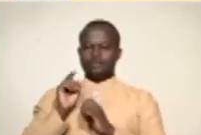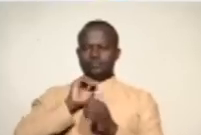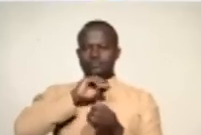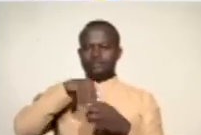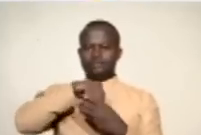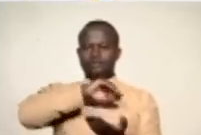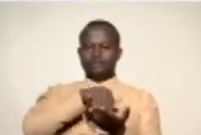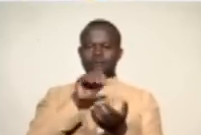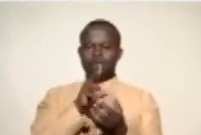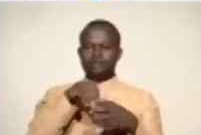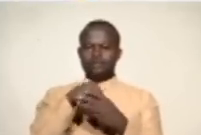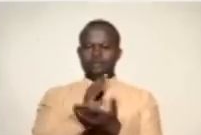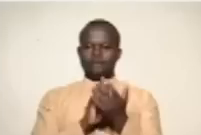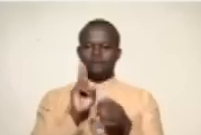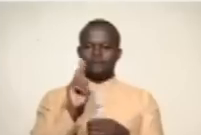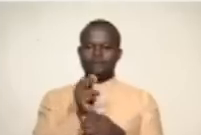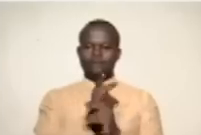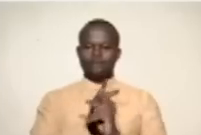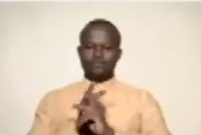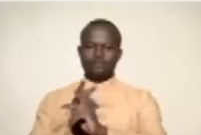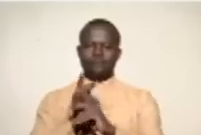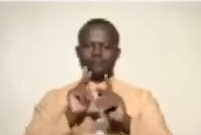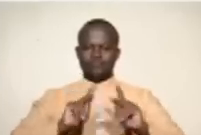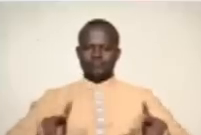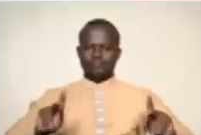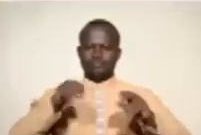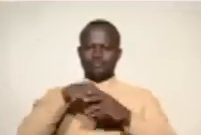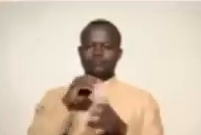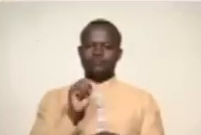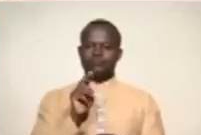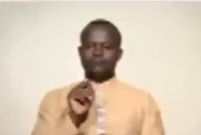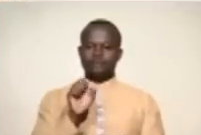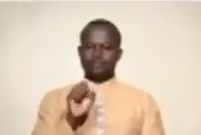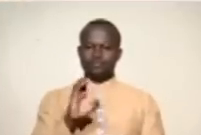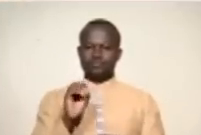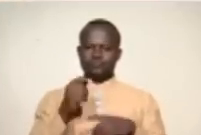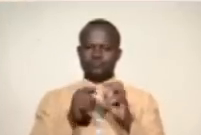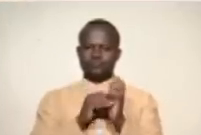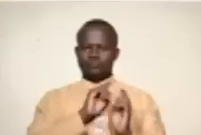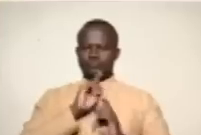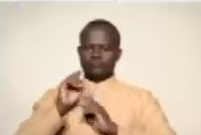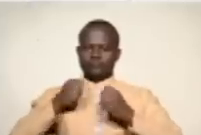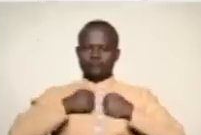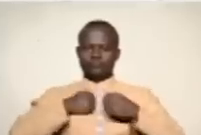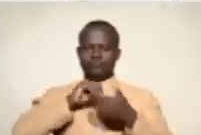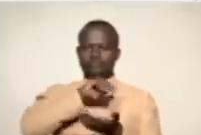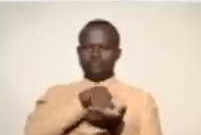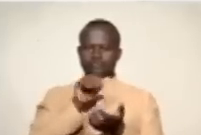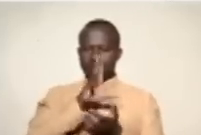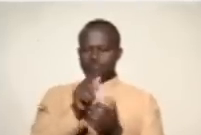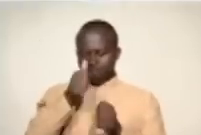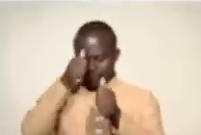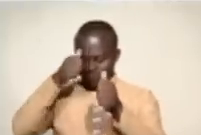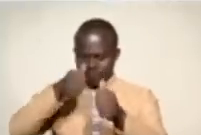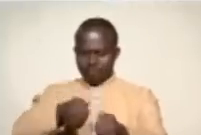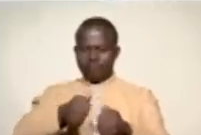hari ziriyo mu butumwa bwa Loni bwo kubungabunga amahoro bwa Minusca ariko kandi hari n'abasirikare Rwanda bari muri Centrafrica bigendeye ku masezerano